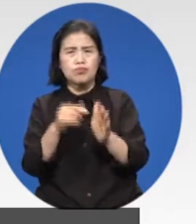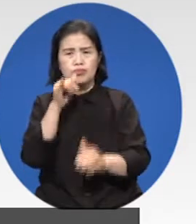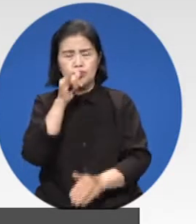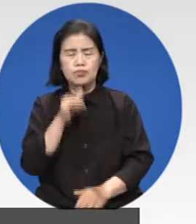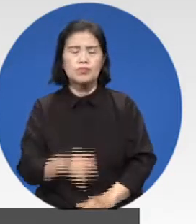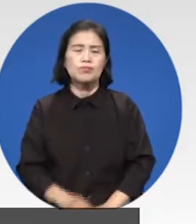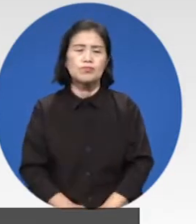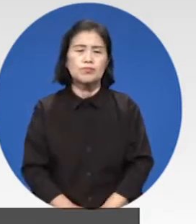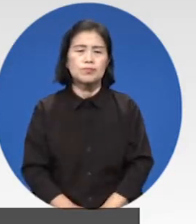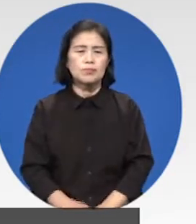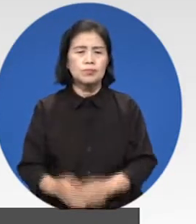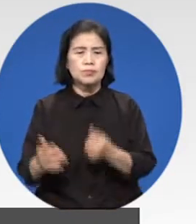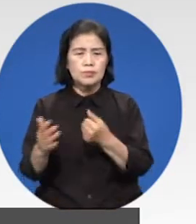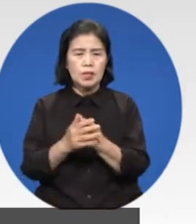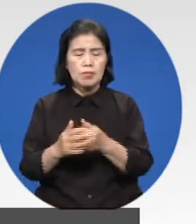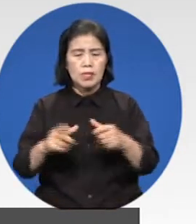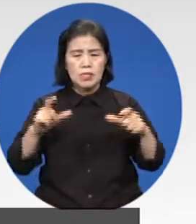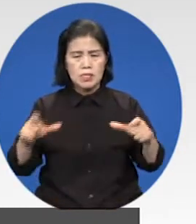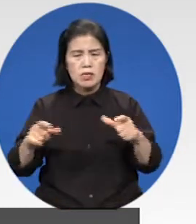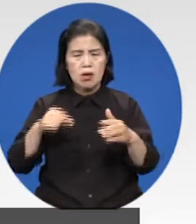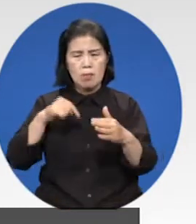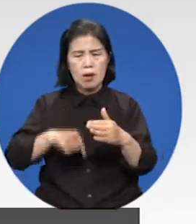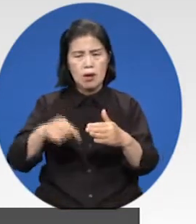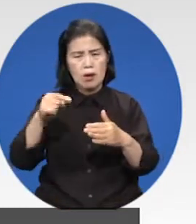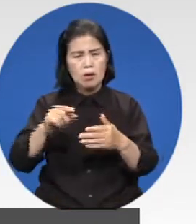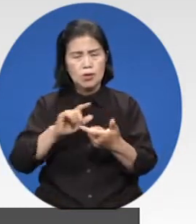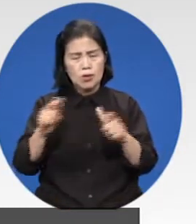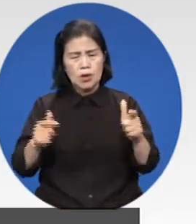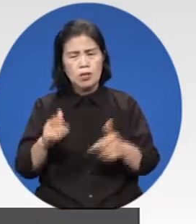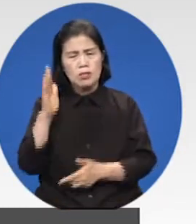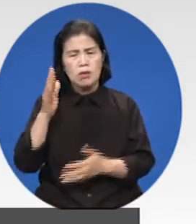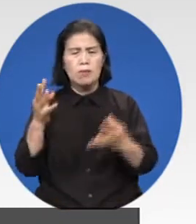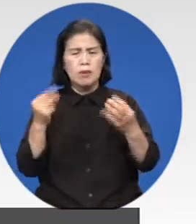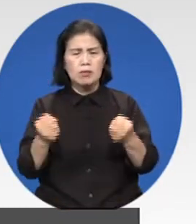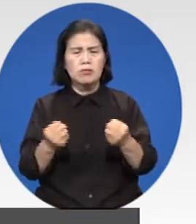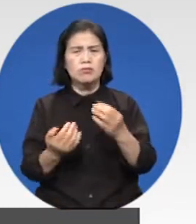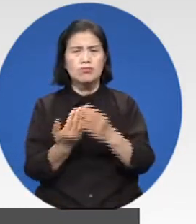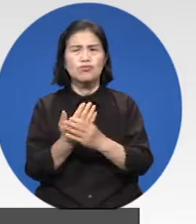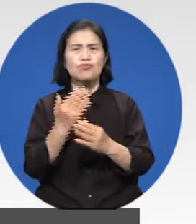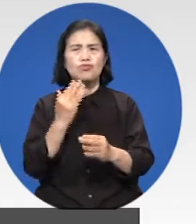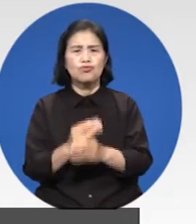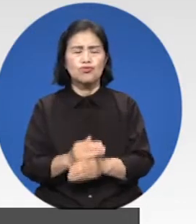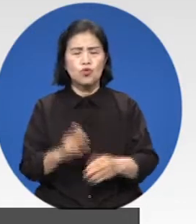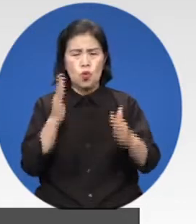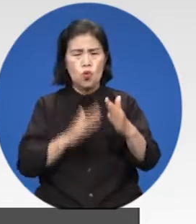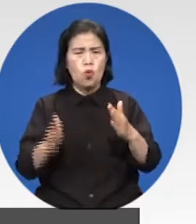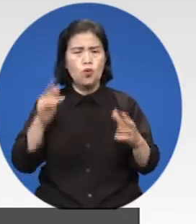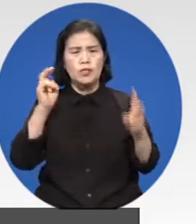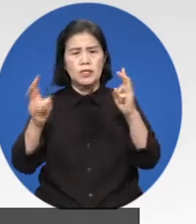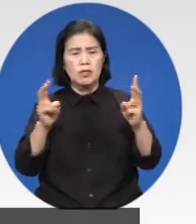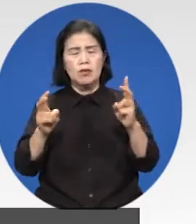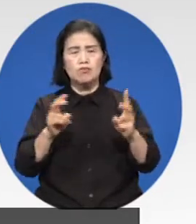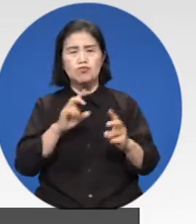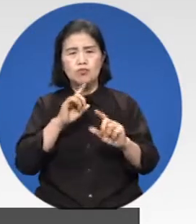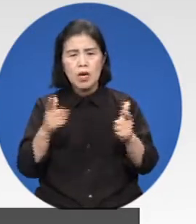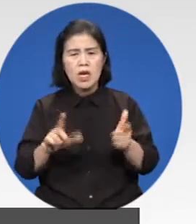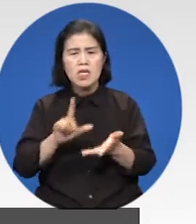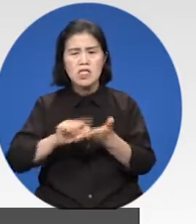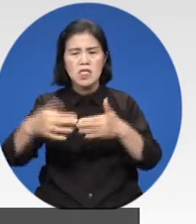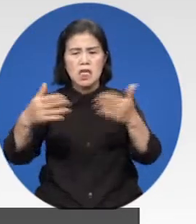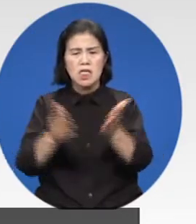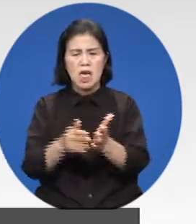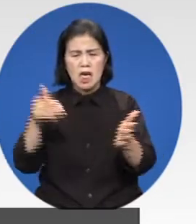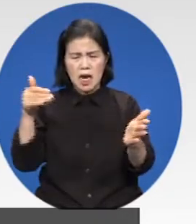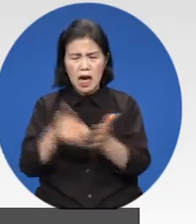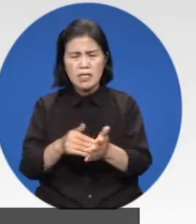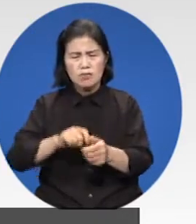있습니다. 그렇기 때문에 지역 안팎에서는 지금 여러 가지 얘기가 많이 나오는데 공기업인데 기업뿐만 아니라 지자체까지